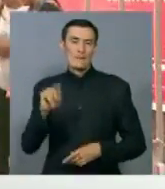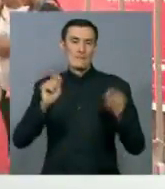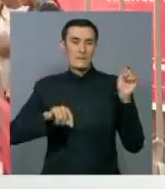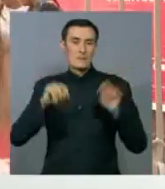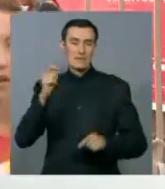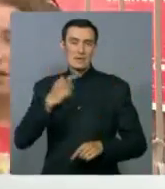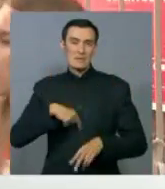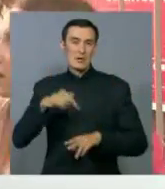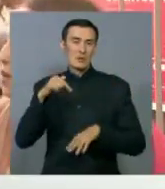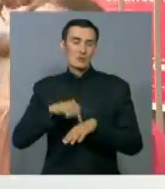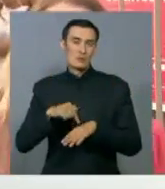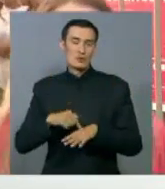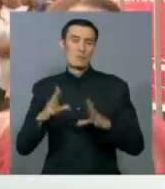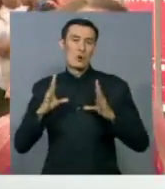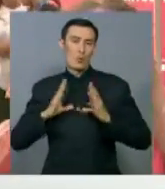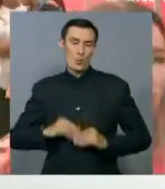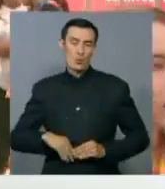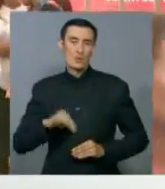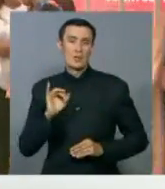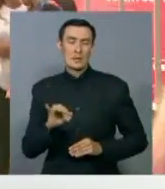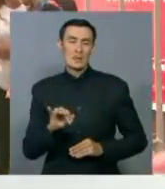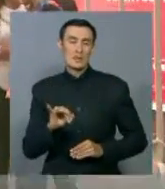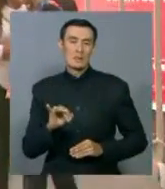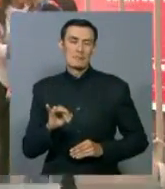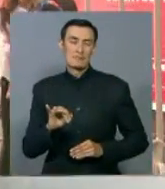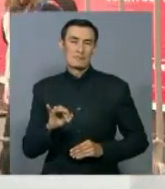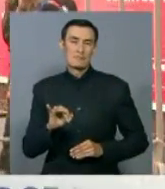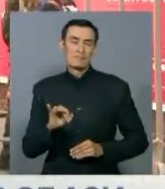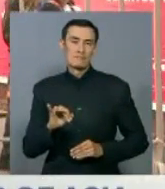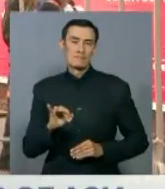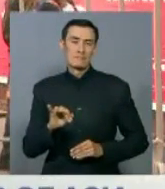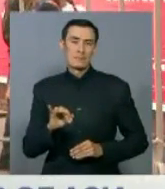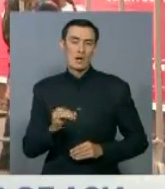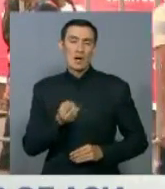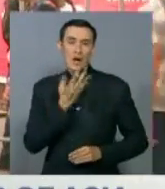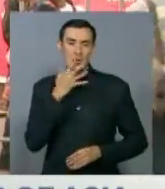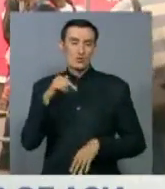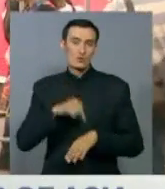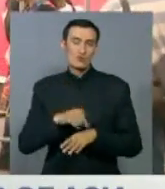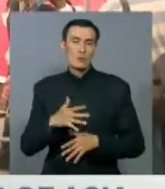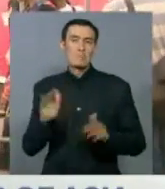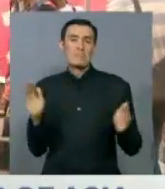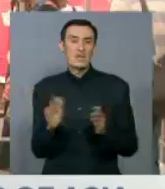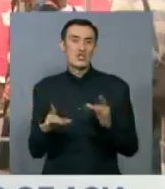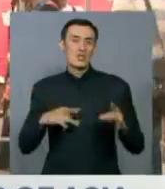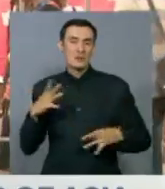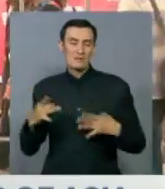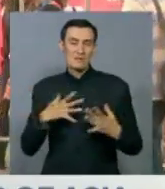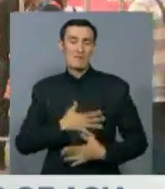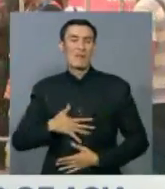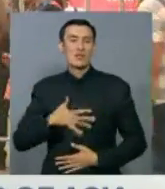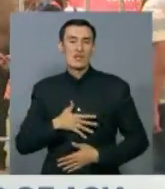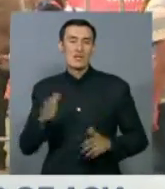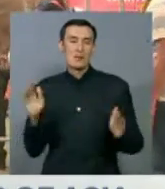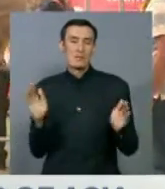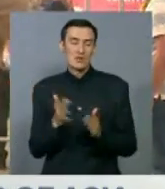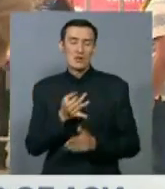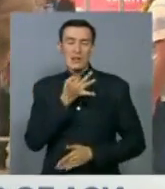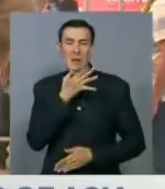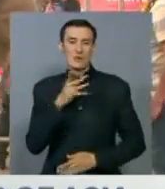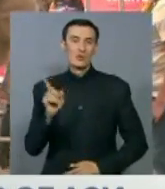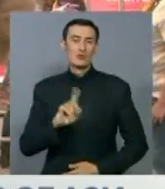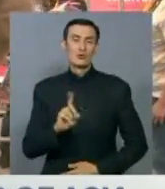ты чувствуешь себя расслабленнее и как-то выдаешь себя с положительной стороны, меньше нервов, меньше волнений. Мне очень нравится,